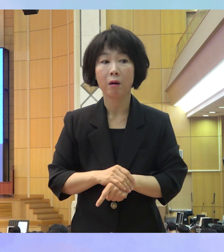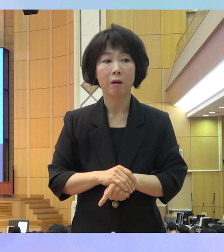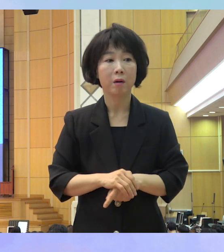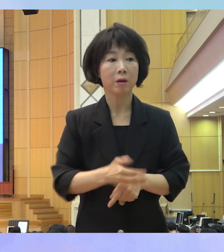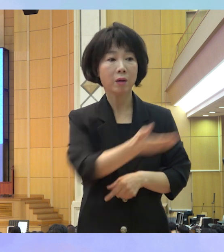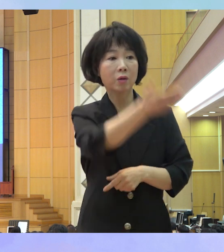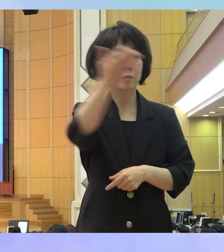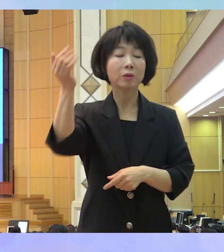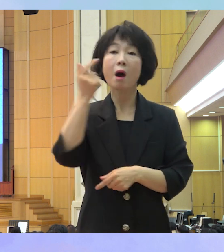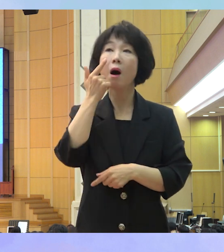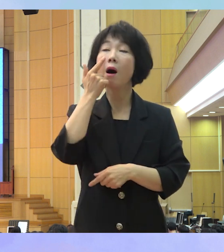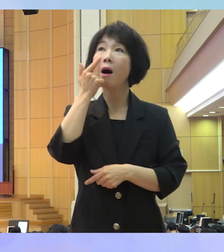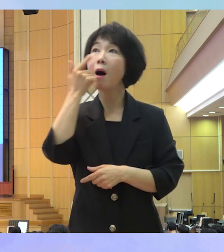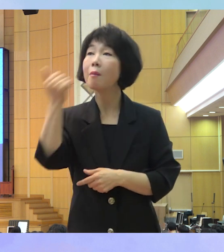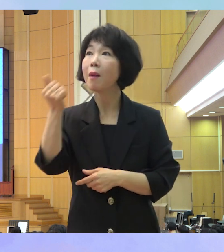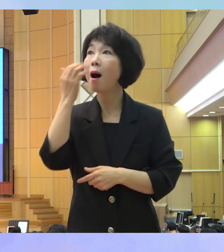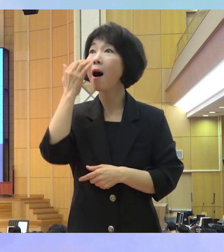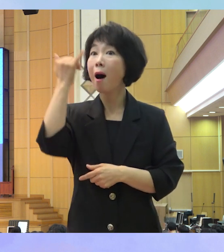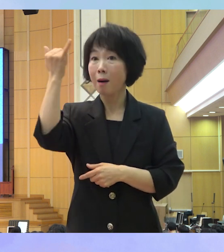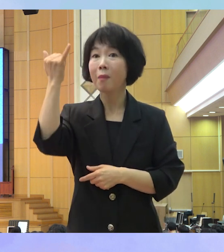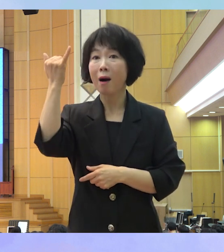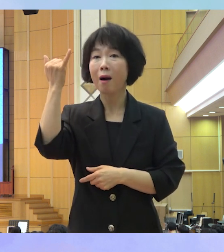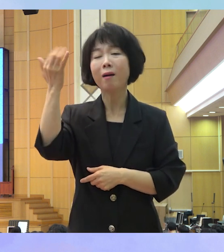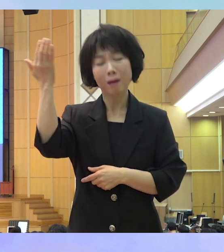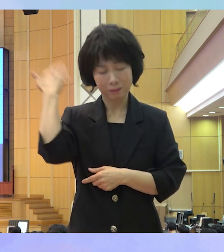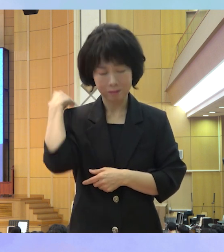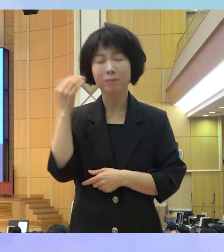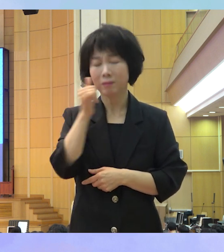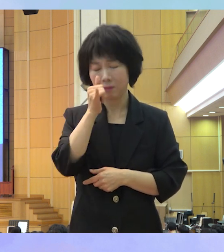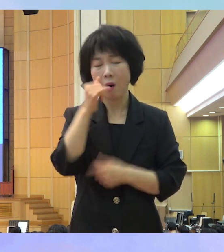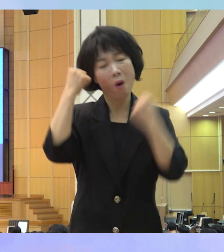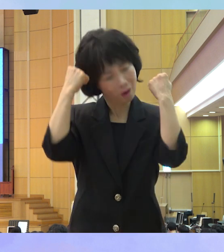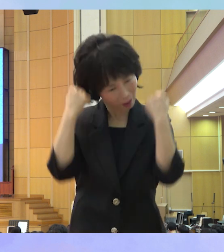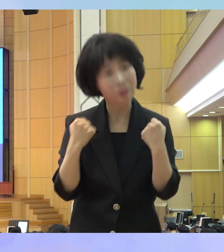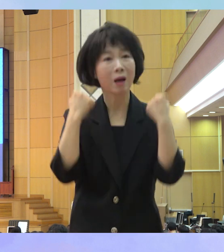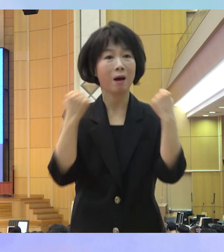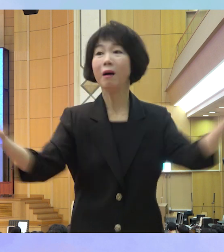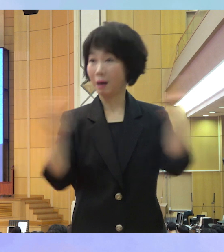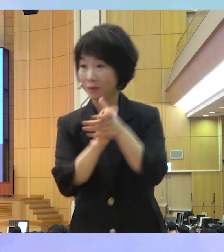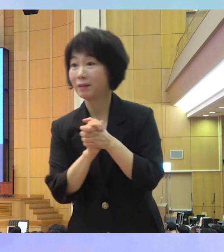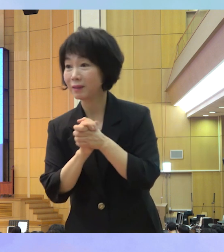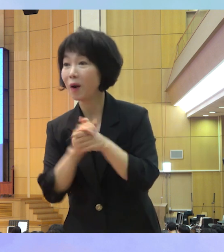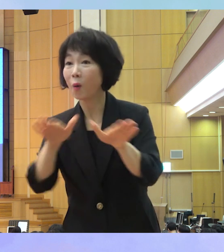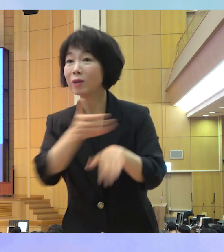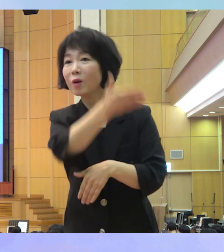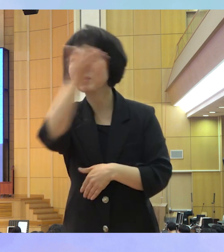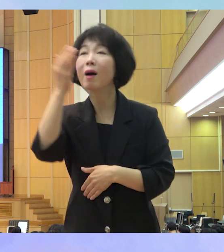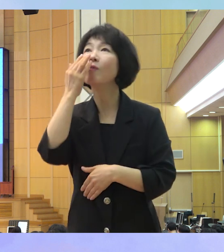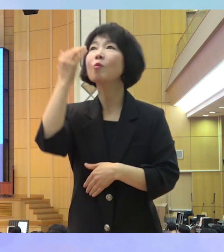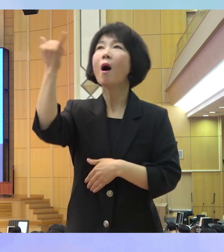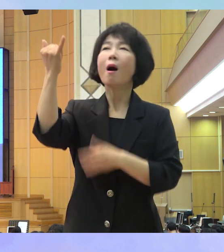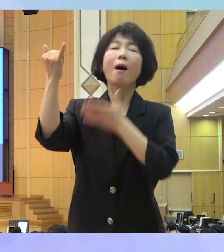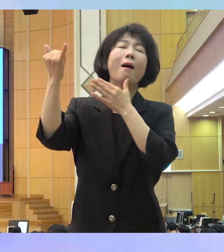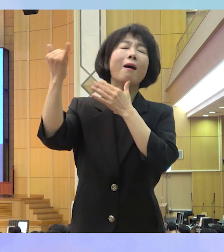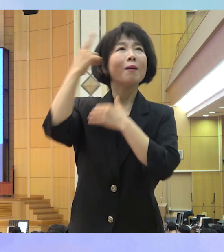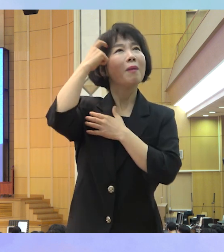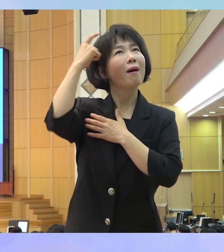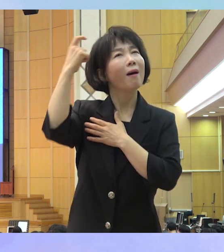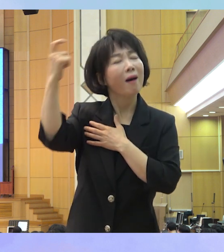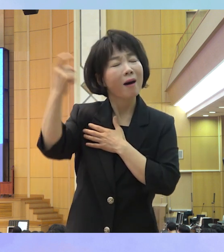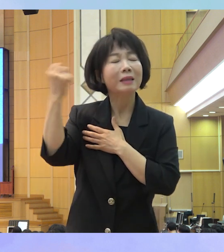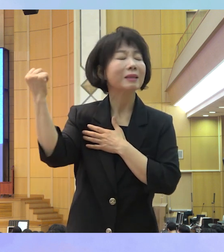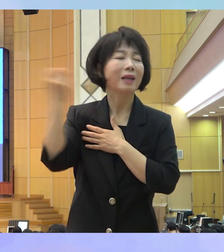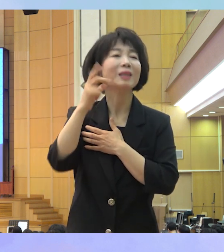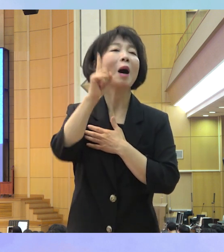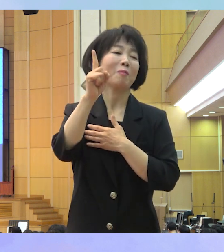양쪽 분이 두 분 다 100% 계셨을 거예요. 오늘 우리 그분들에게 다시 한번, 우리